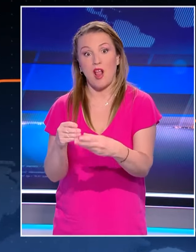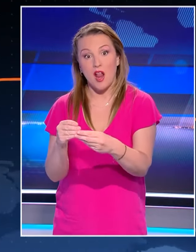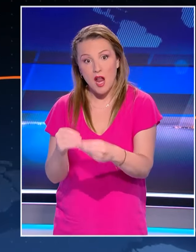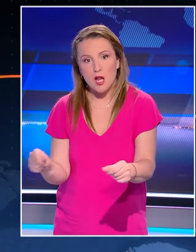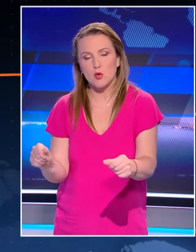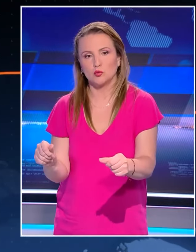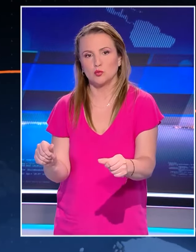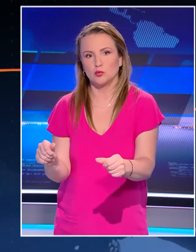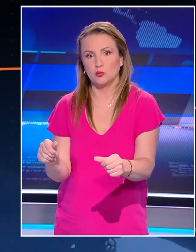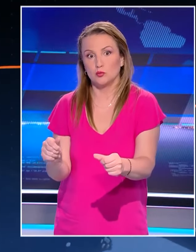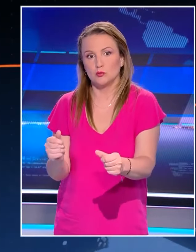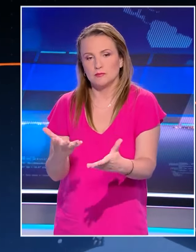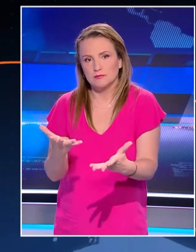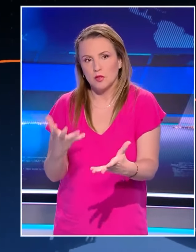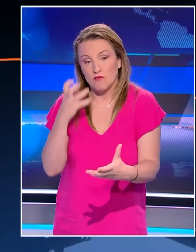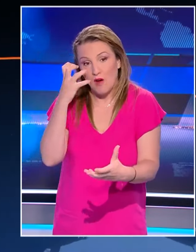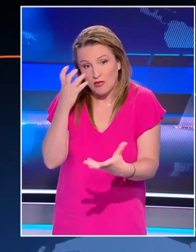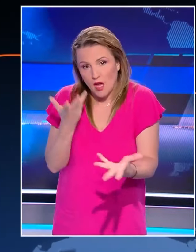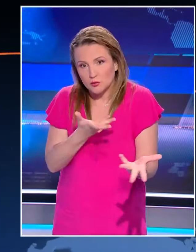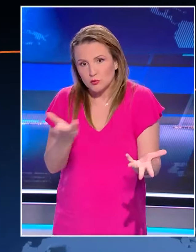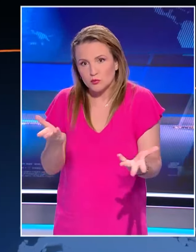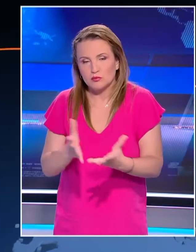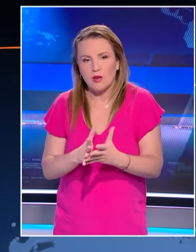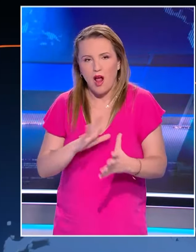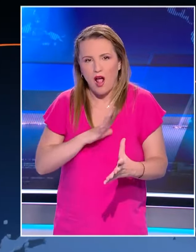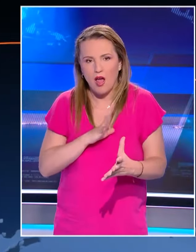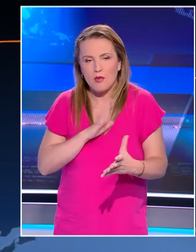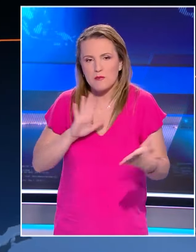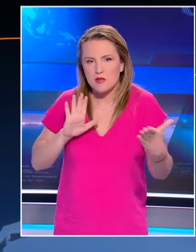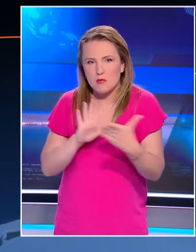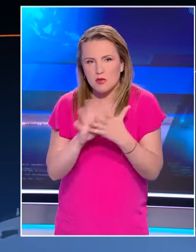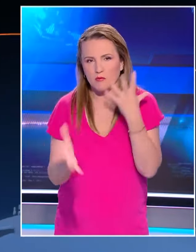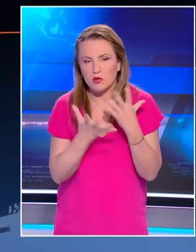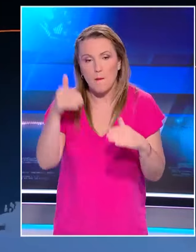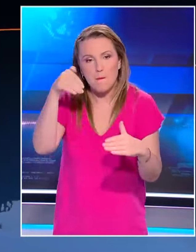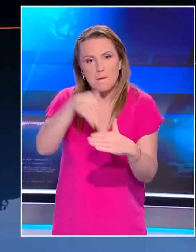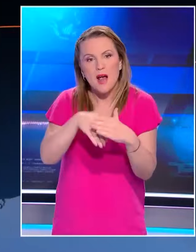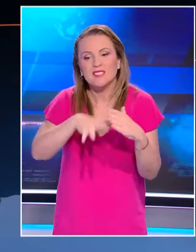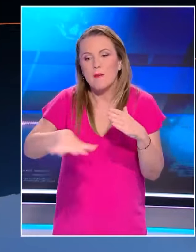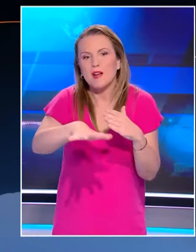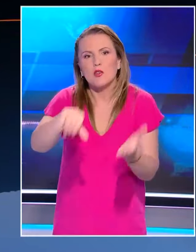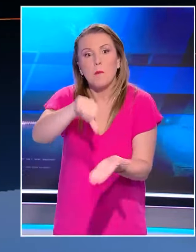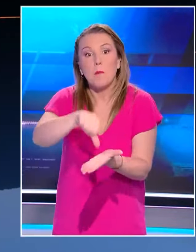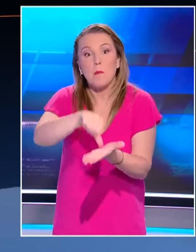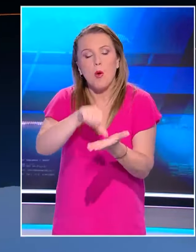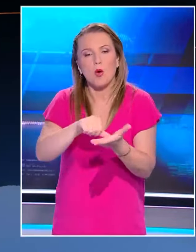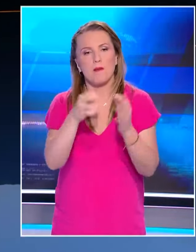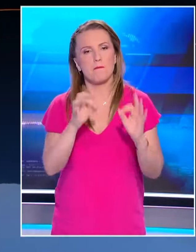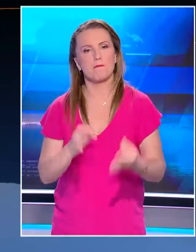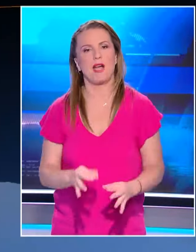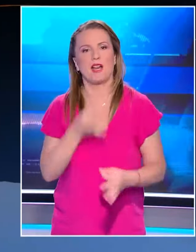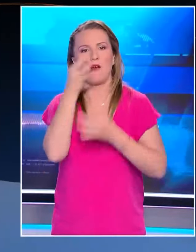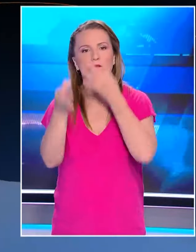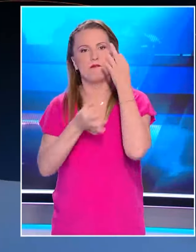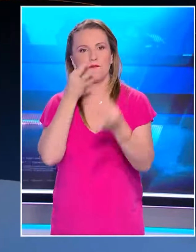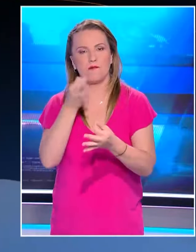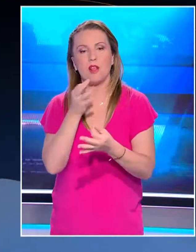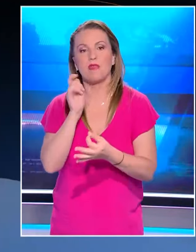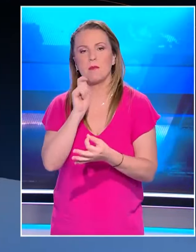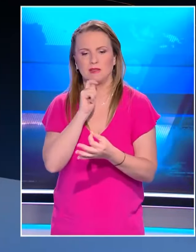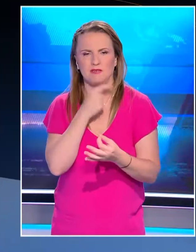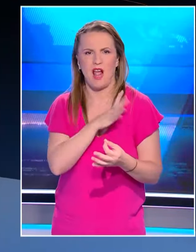συγκεκριμένου αυτοκινήτου. Οι κάτοικοι των περιοχών ήρθαν αντιμέτωποι με τη φωτιά μέσα στον αστικό ιστό και περιγράφουν στους δημοσιογράφους του Open, Μαρία Σιαμπάνου και Γιάννη